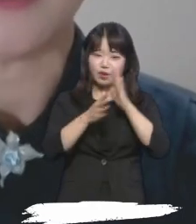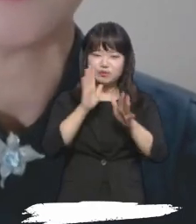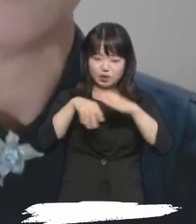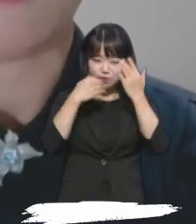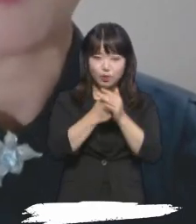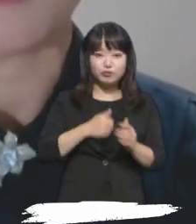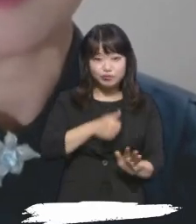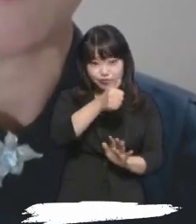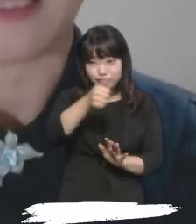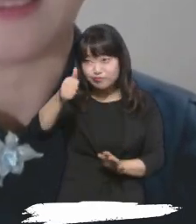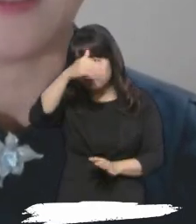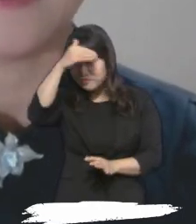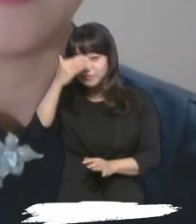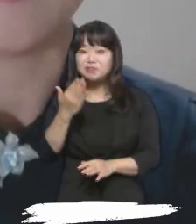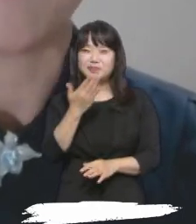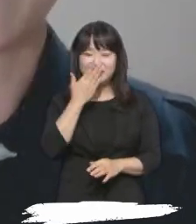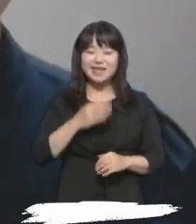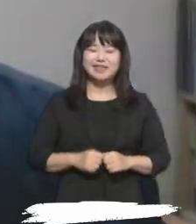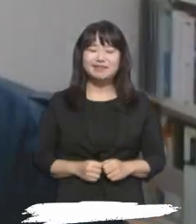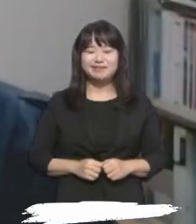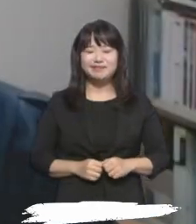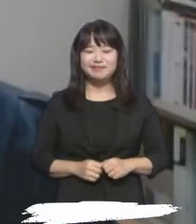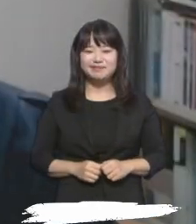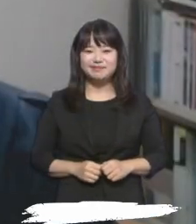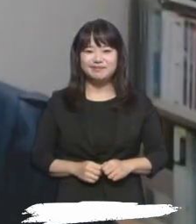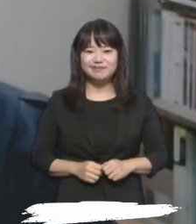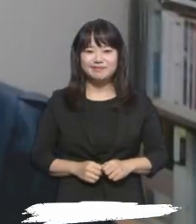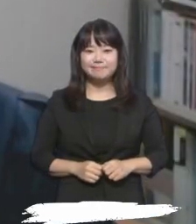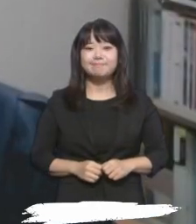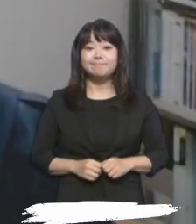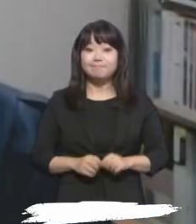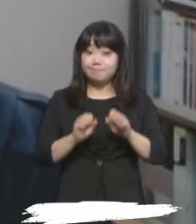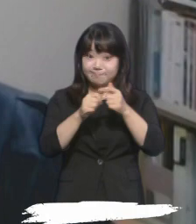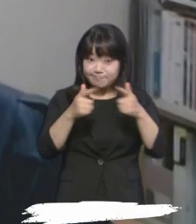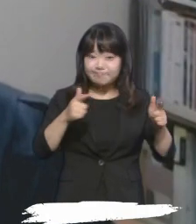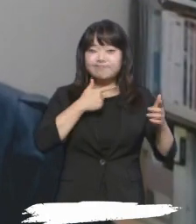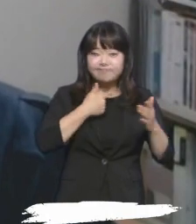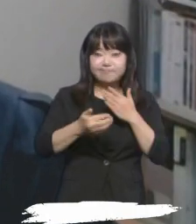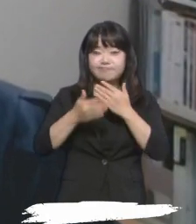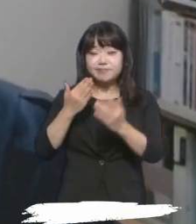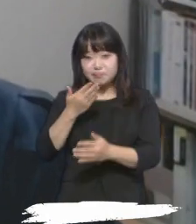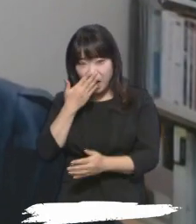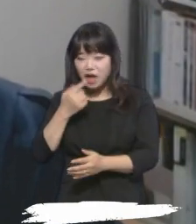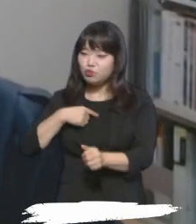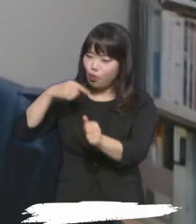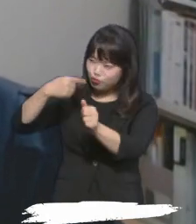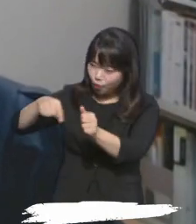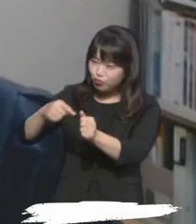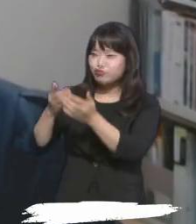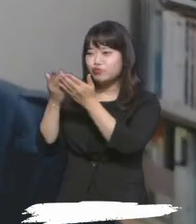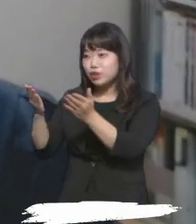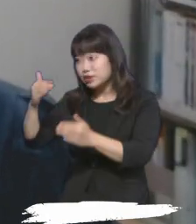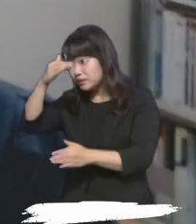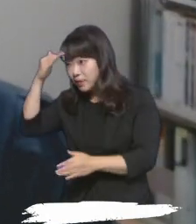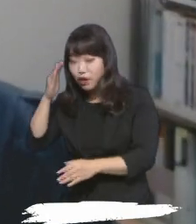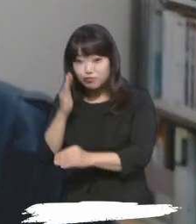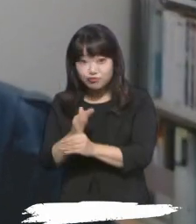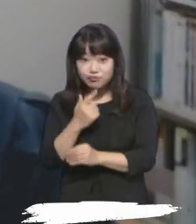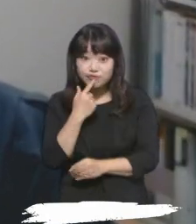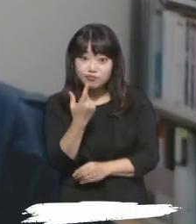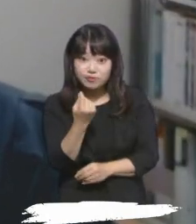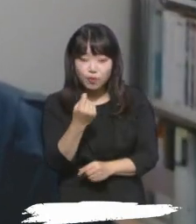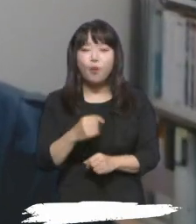큰 관심을 받고 있습니다. 네, 다양한 체험과 교육 전시 프로그램들이 운영되고 있다고